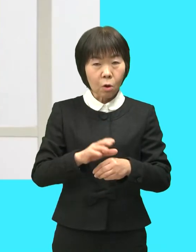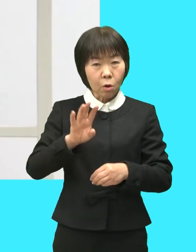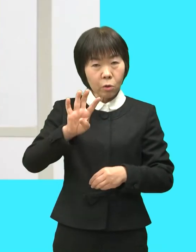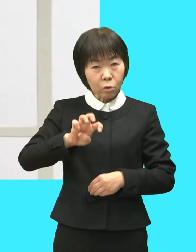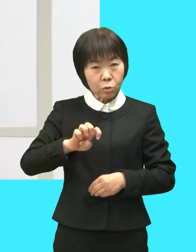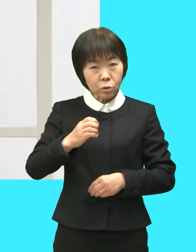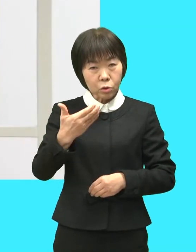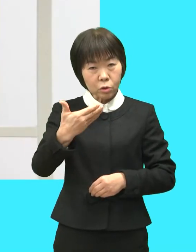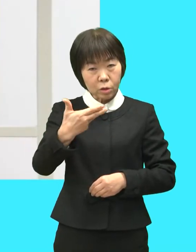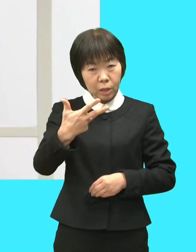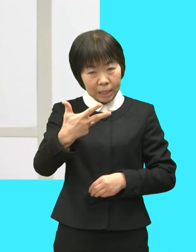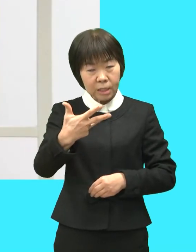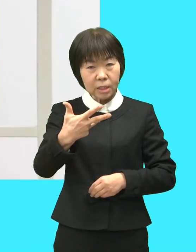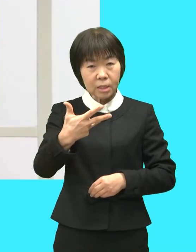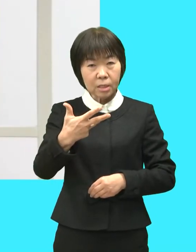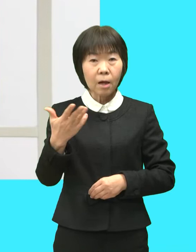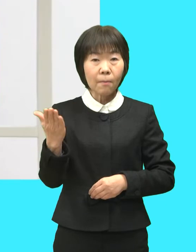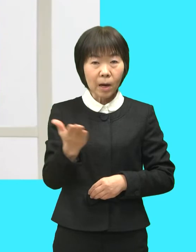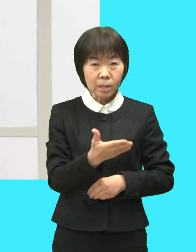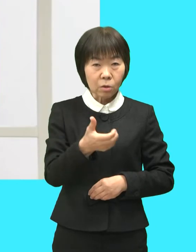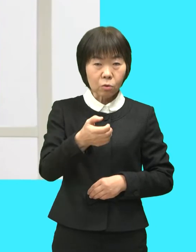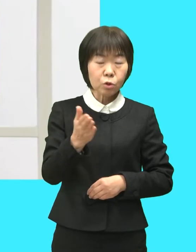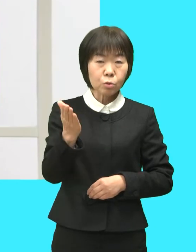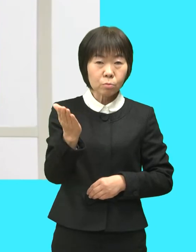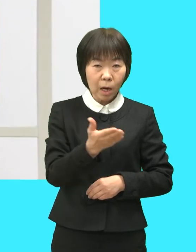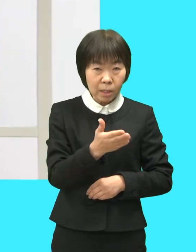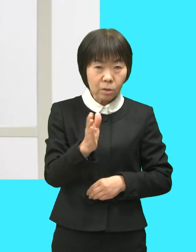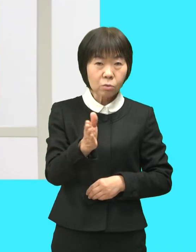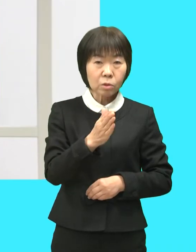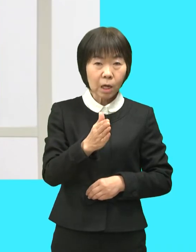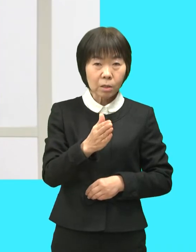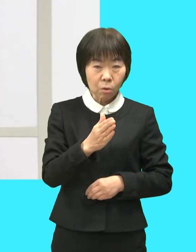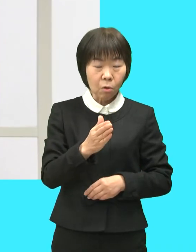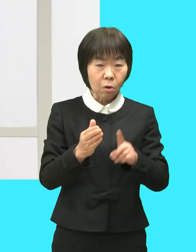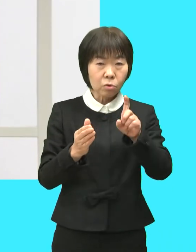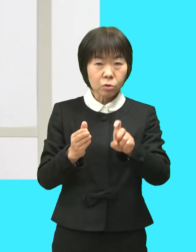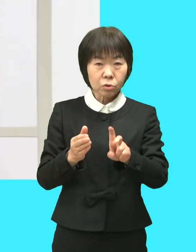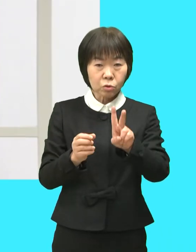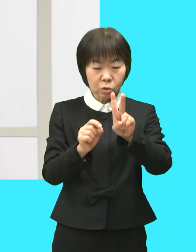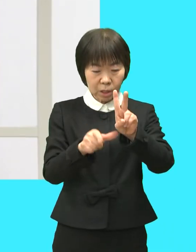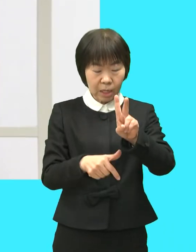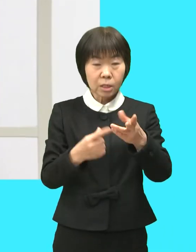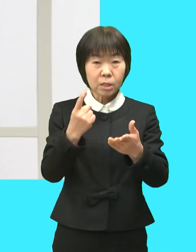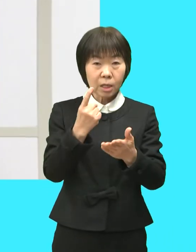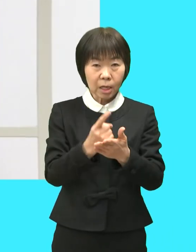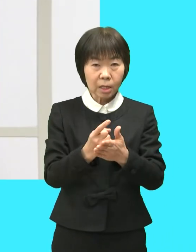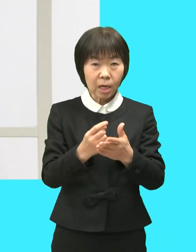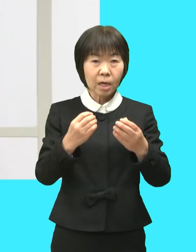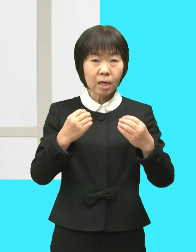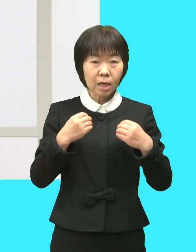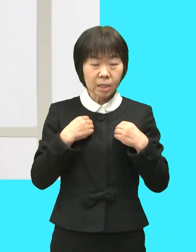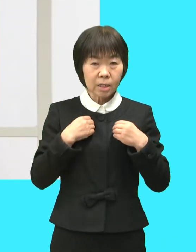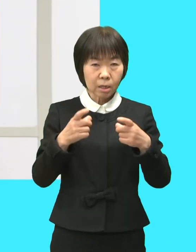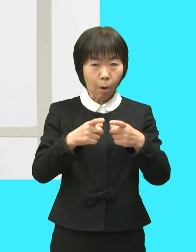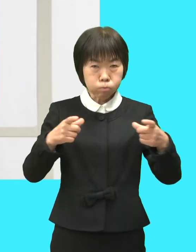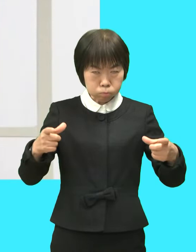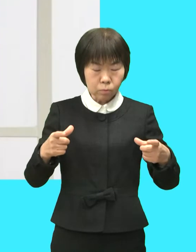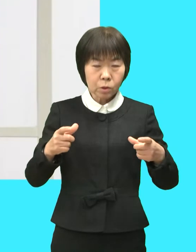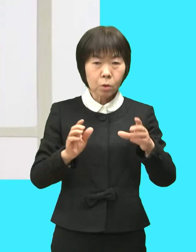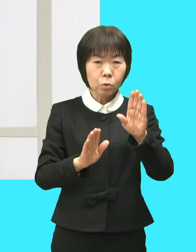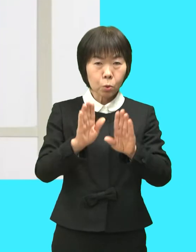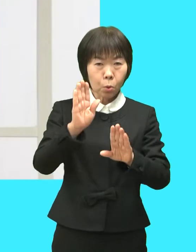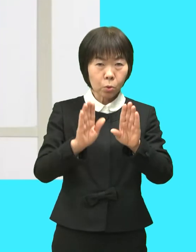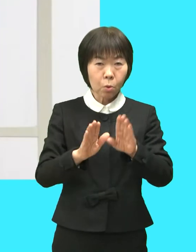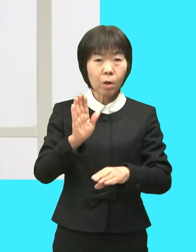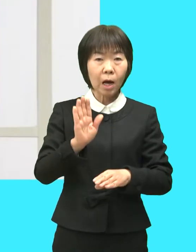48%、 ほぼ5割近くをこの1ヶ月間12月だけで感染者が占めるという急